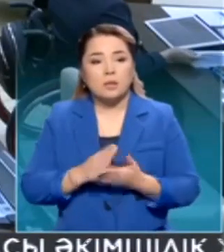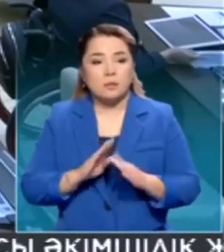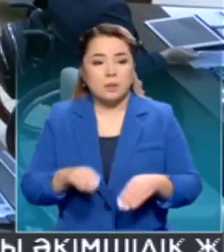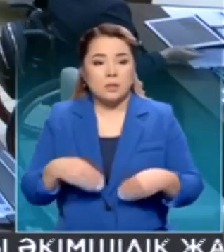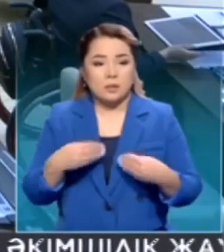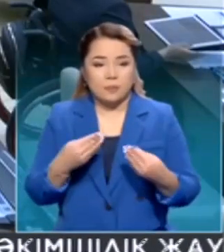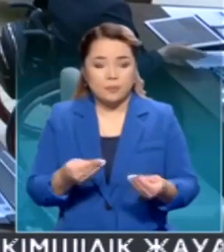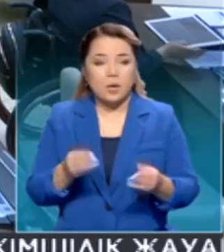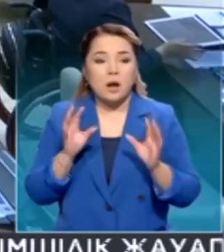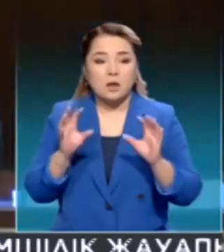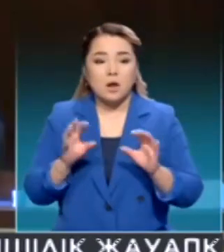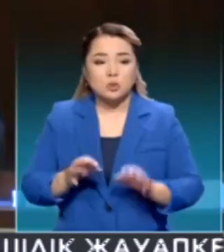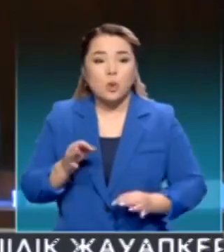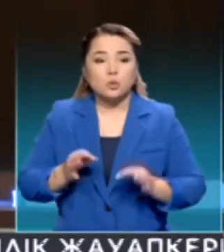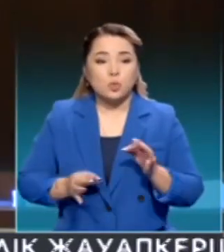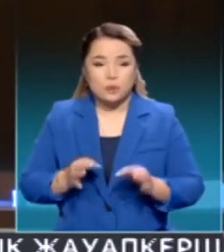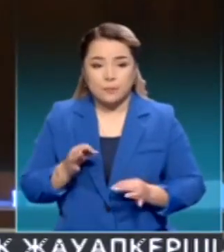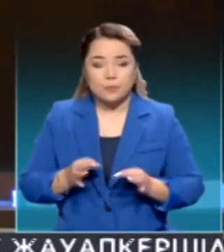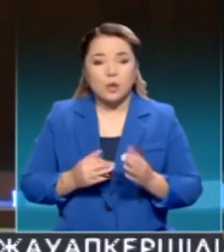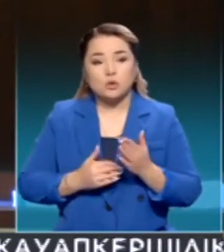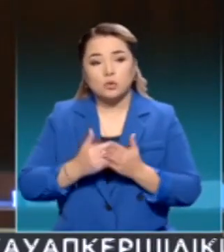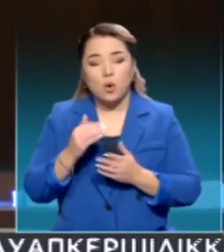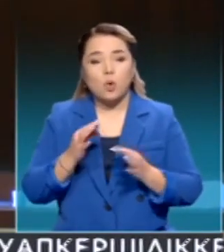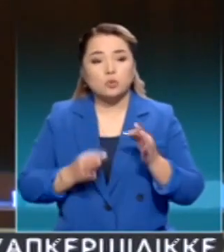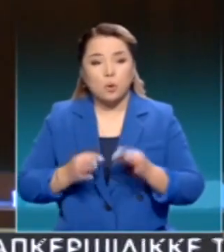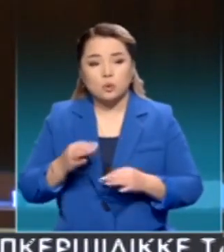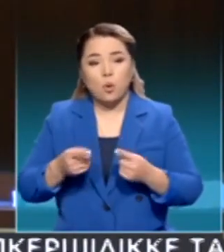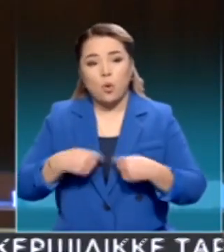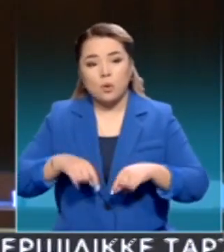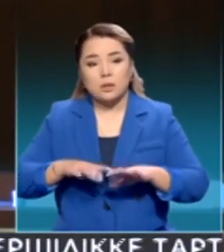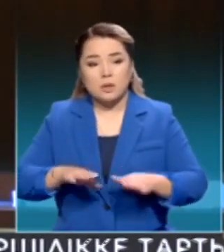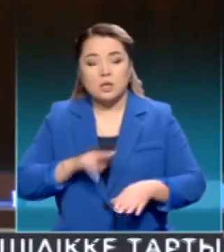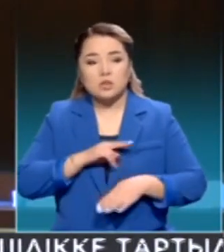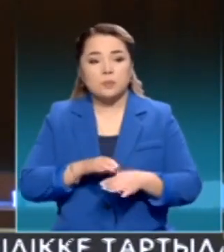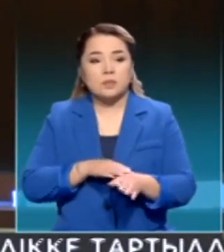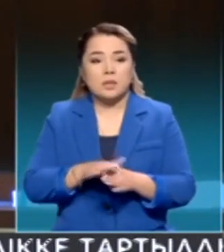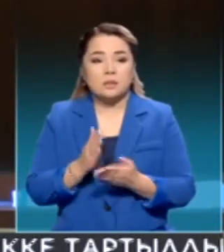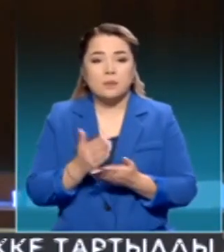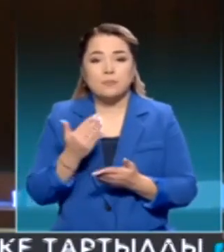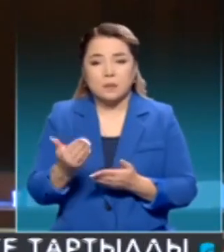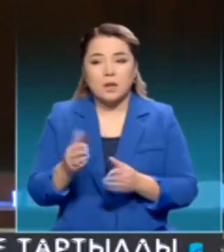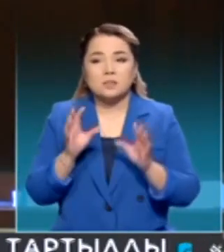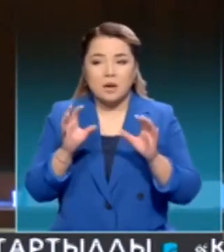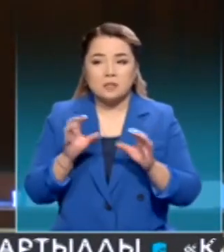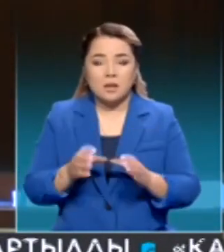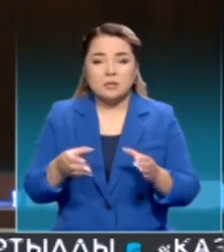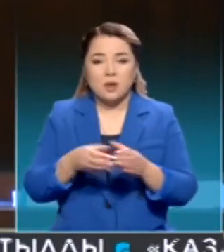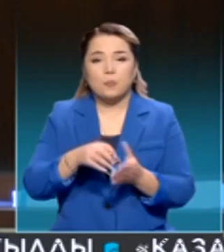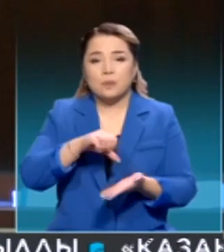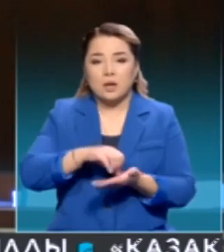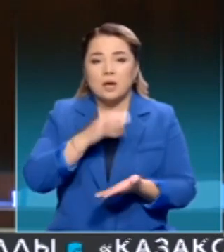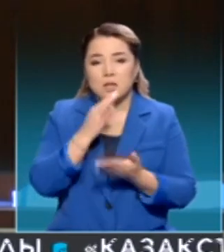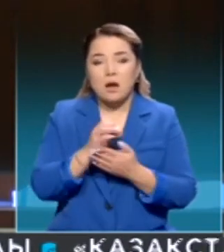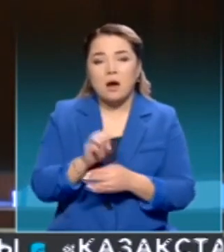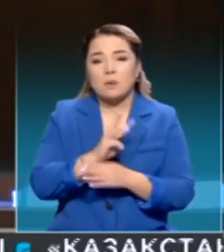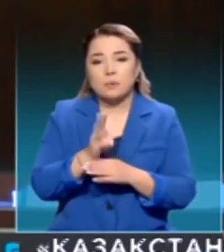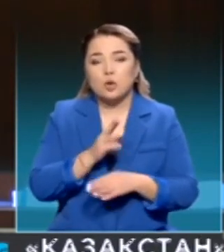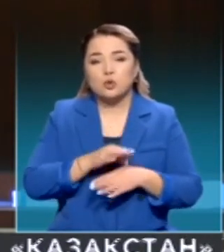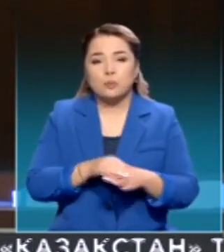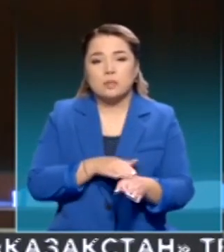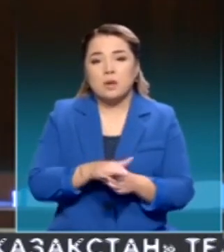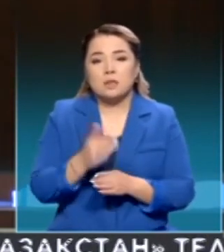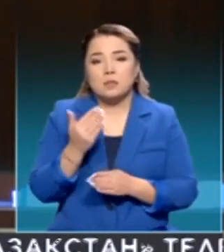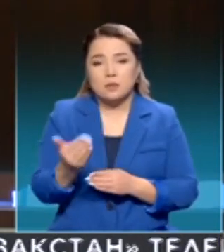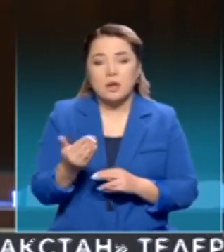берілген. Конституциялық сот жоғарғы сот органы ретінде заңның үстемдігін қамтамасыз